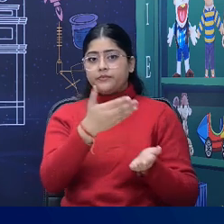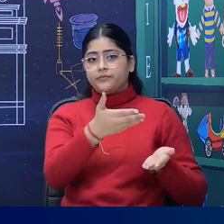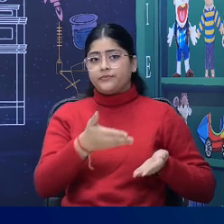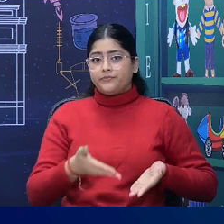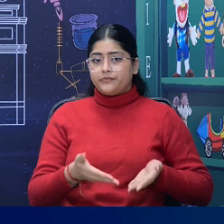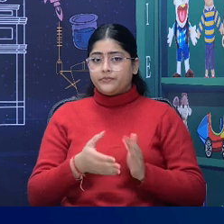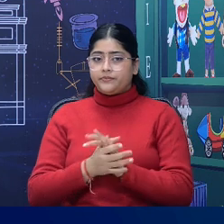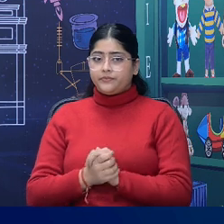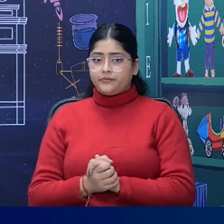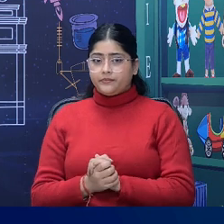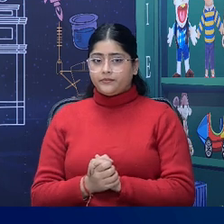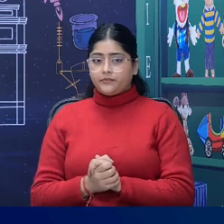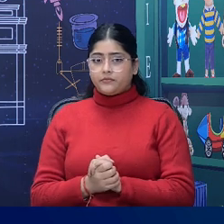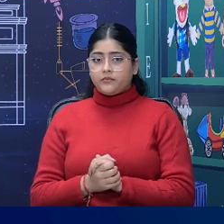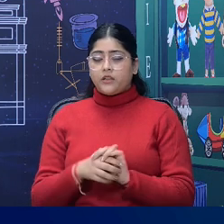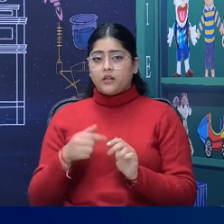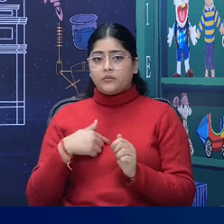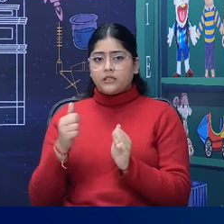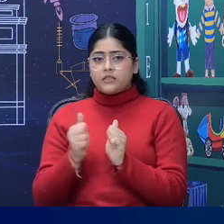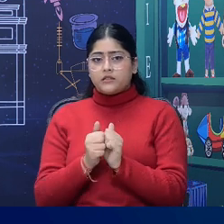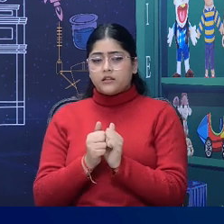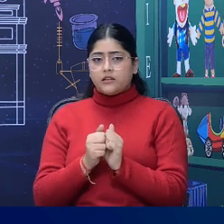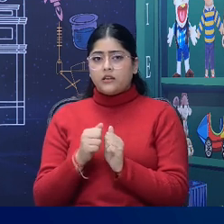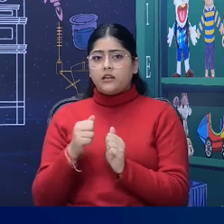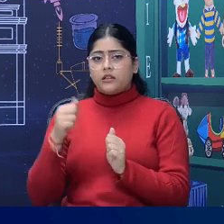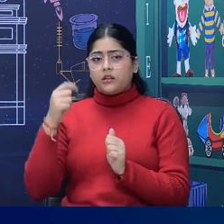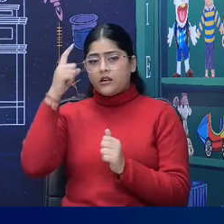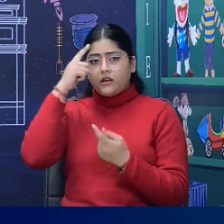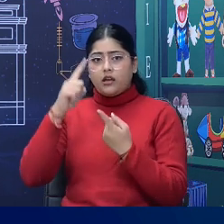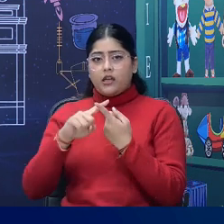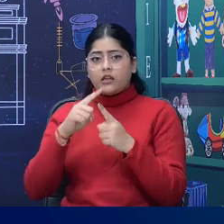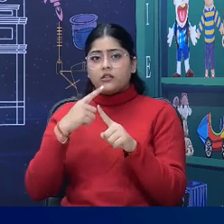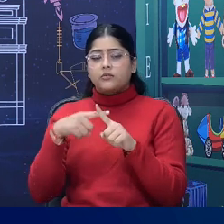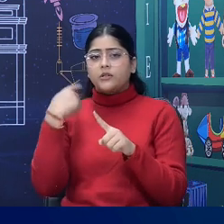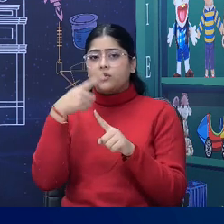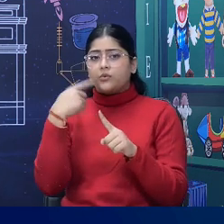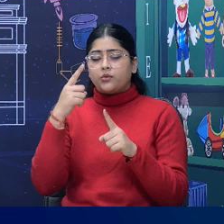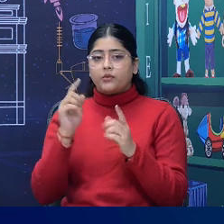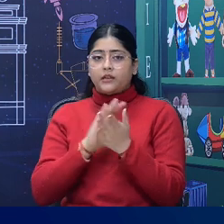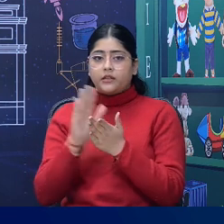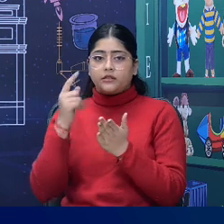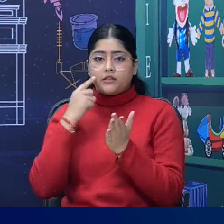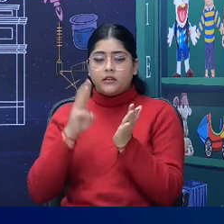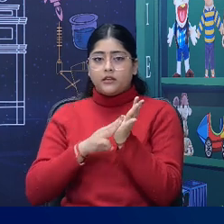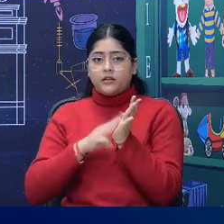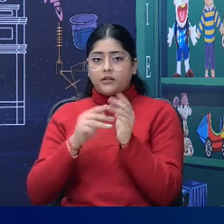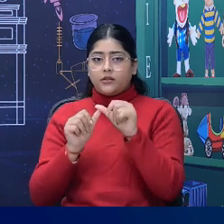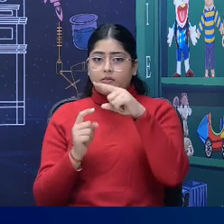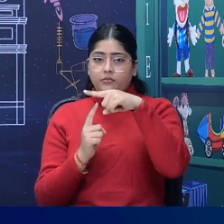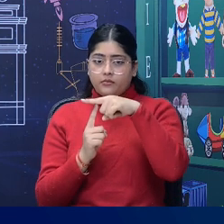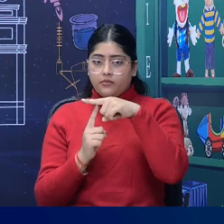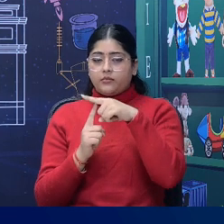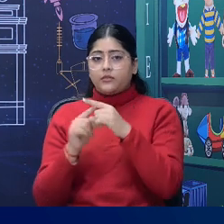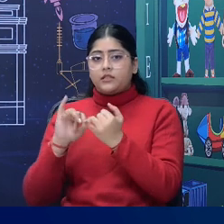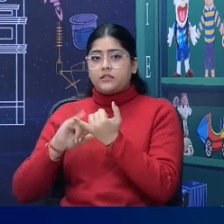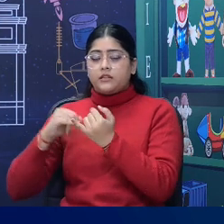करती हूं सावरी हमारे साथ आज का यह सत्र लेने के लिए सर हिम्मत सिंह नेगी हैं आप फ्रीलांस कंसल्टेंट टीचर है सर